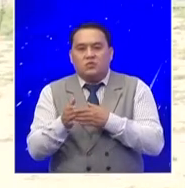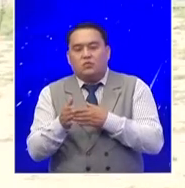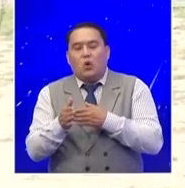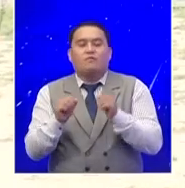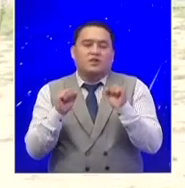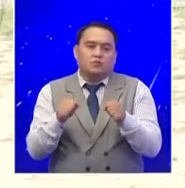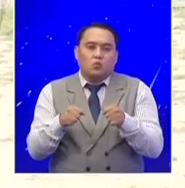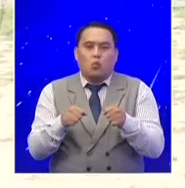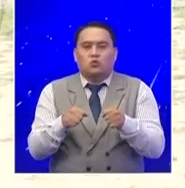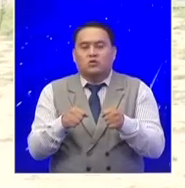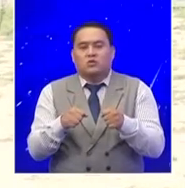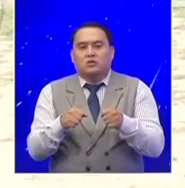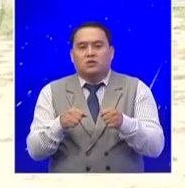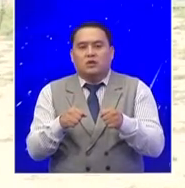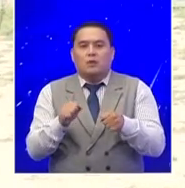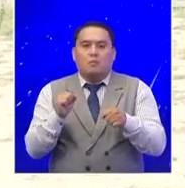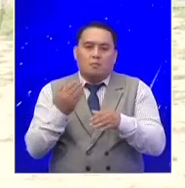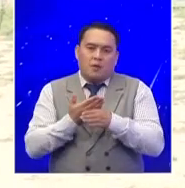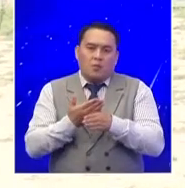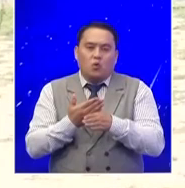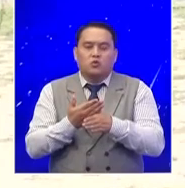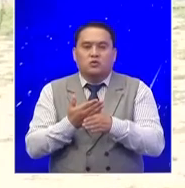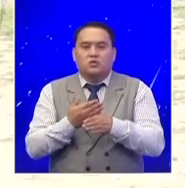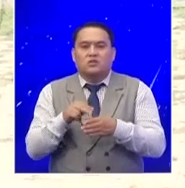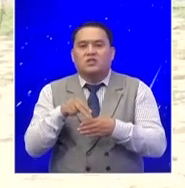что может помочь детям не